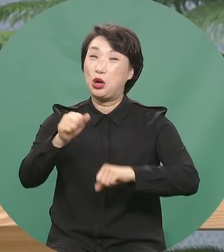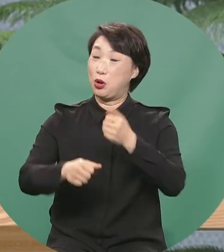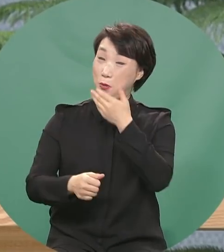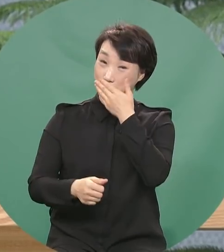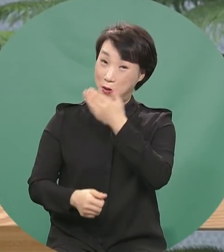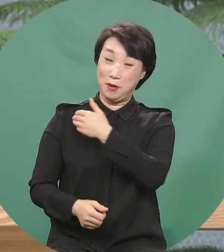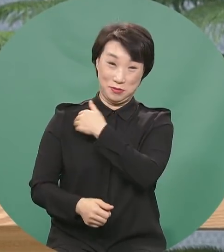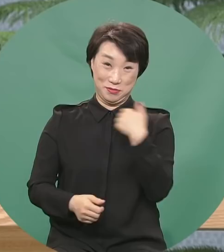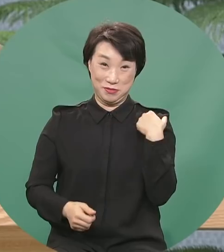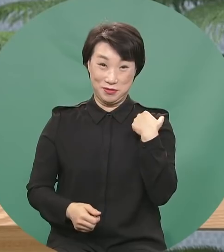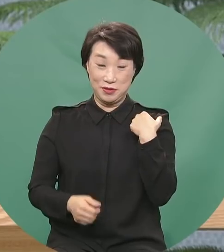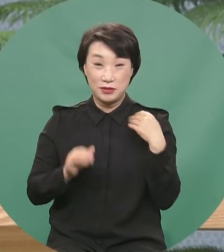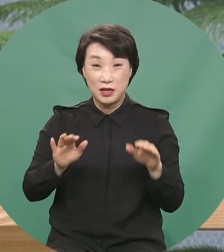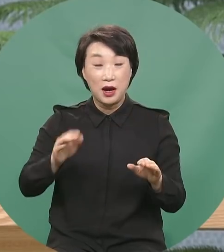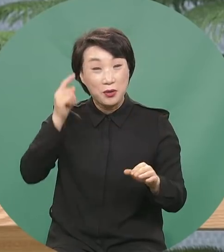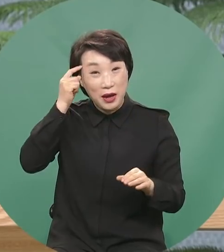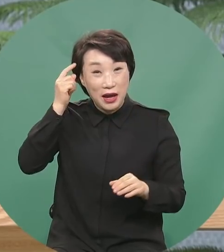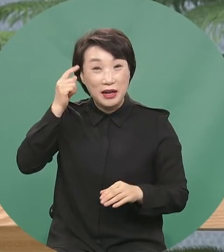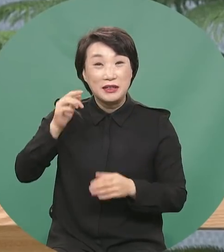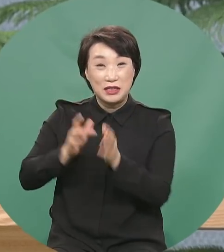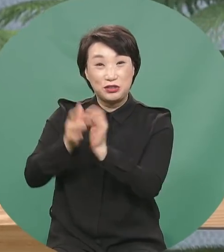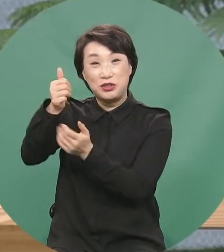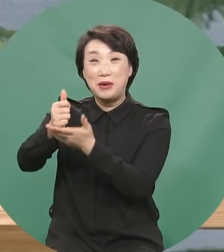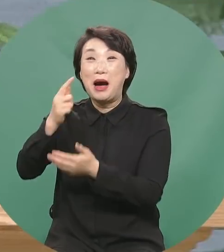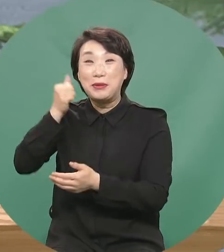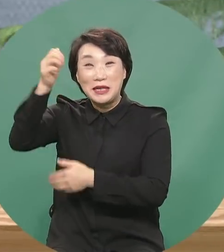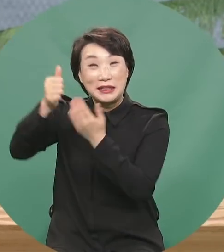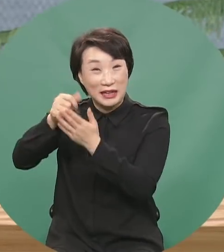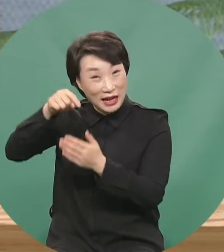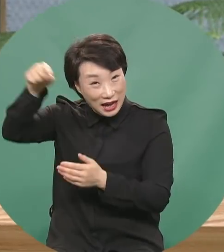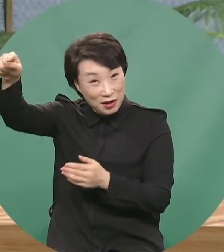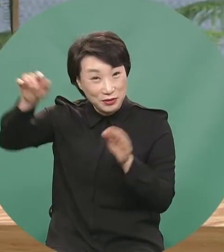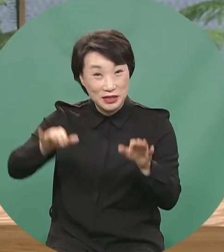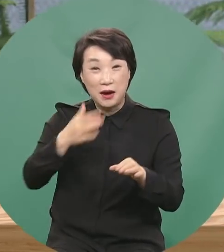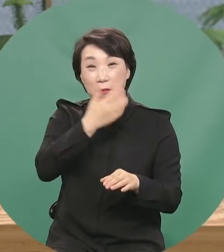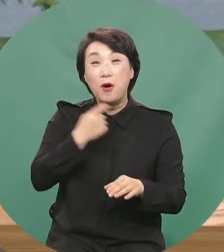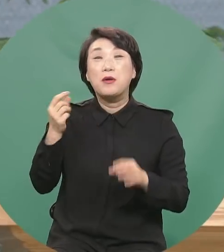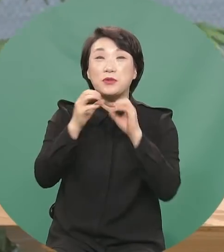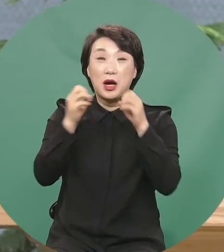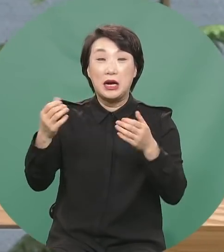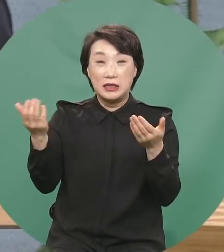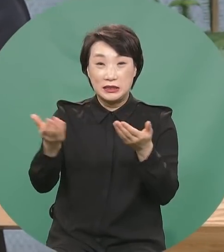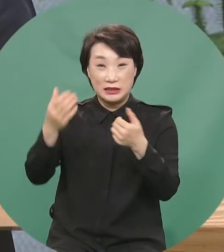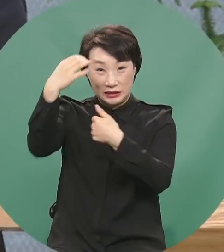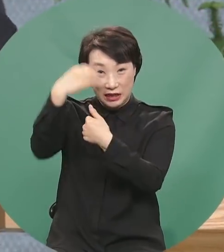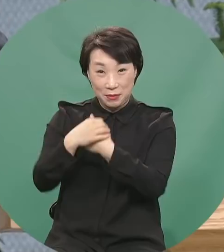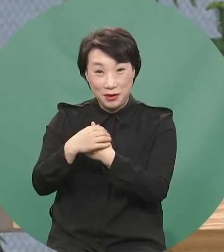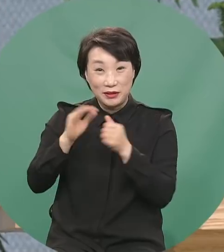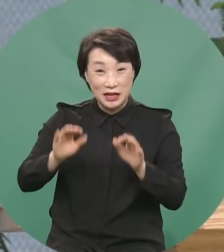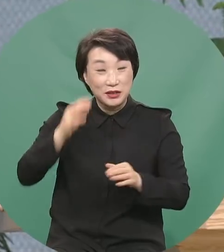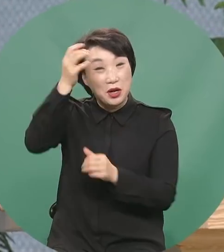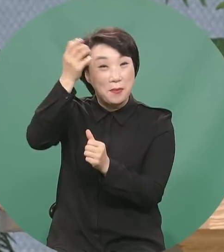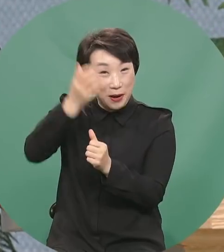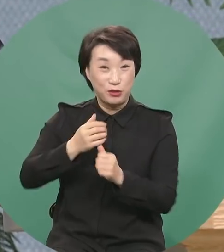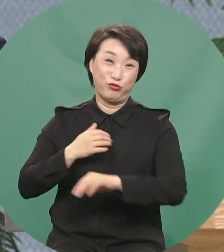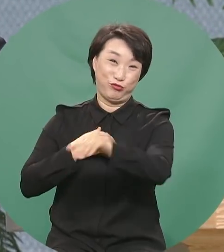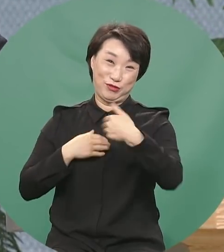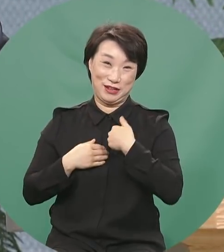하리니 아버지께 가고 이 복음을 전하는 사명은 성령 받은 자에게 맡겼다는